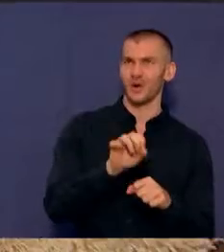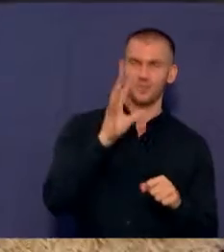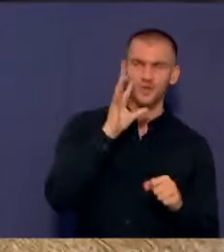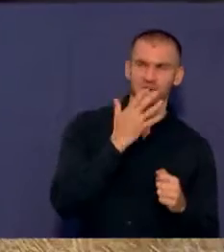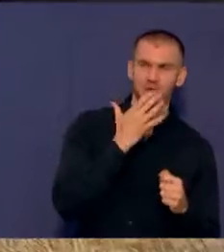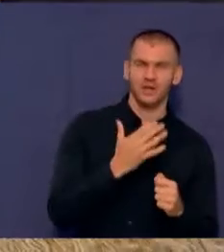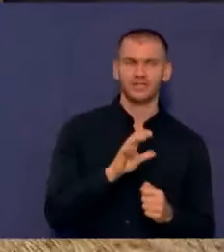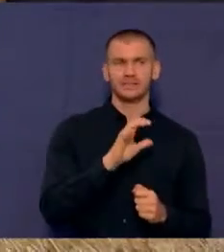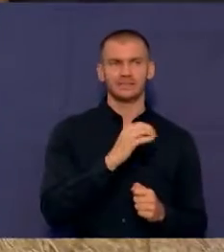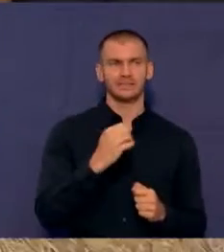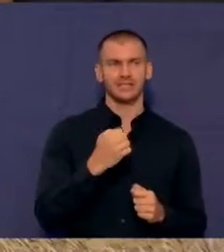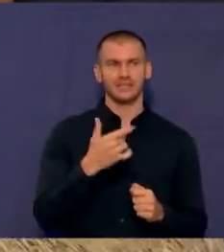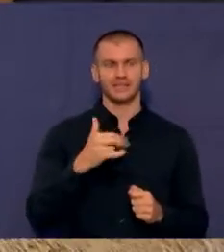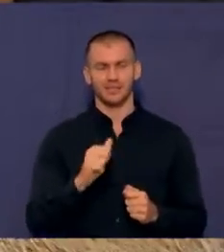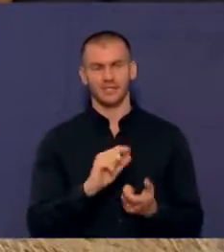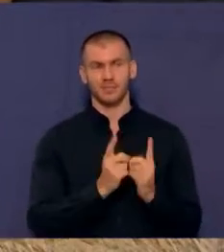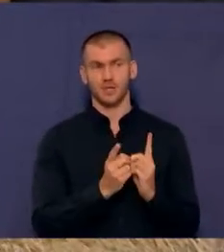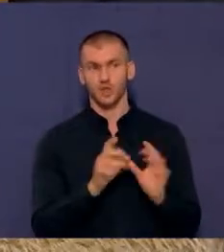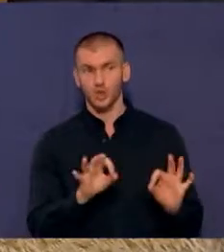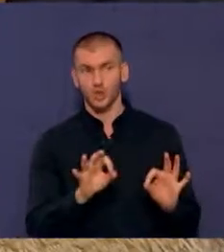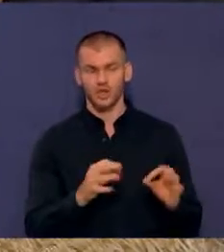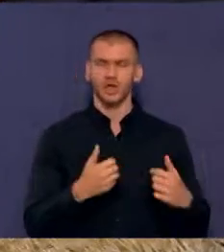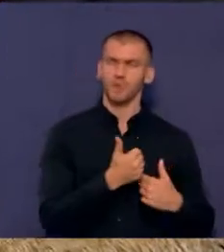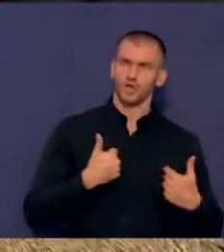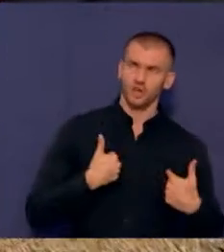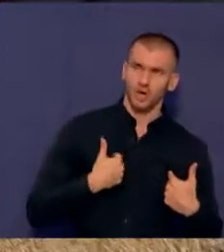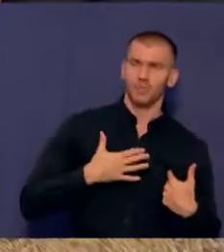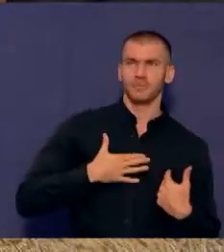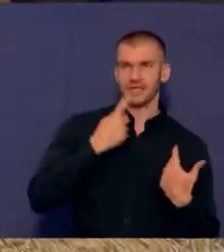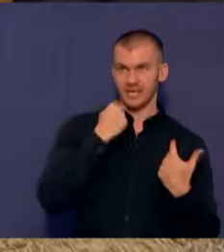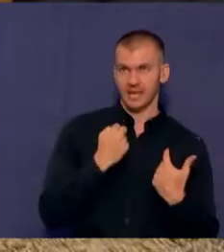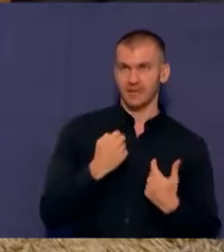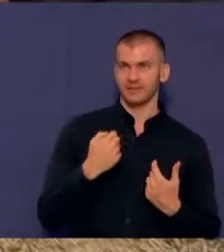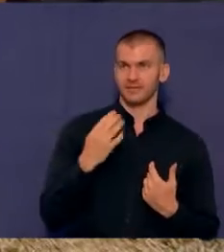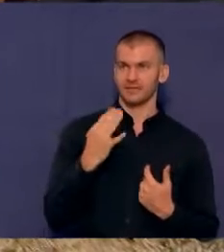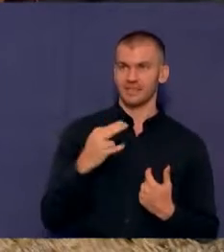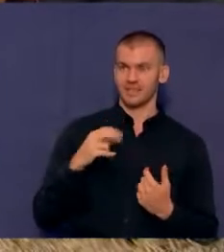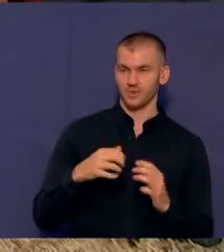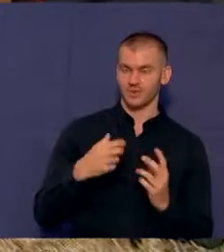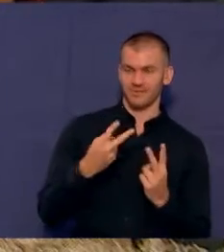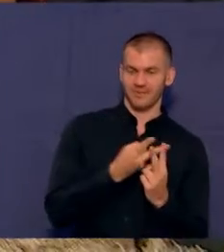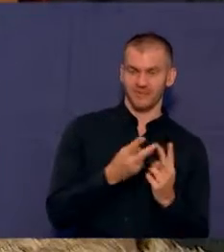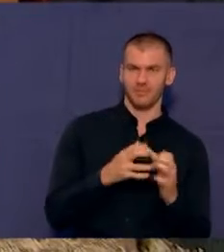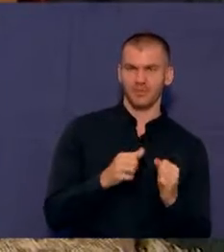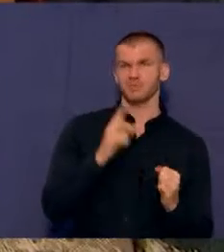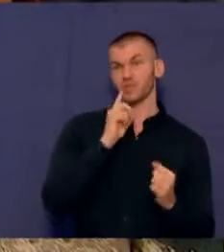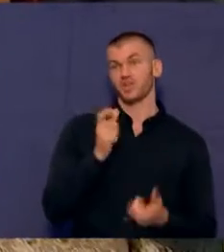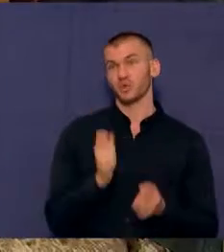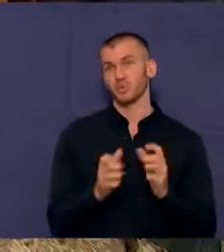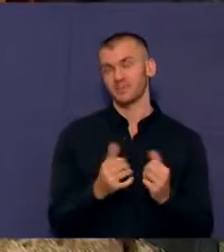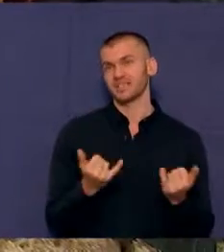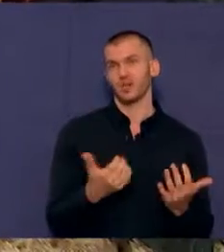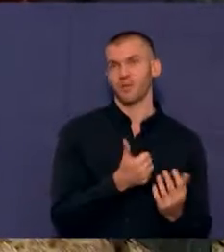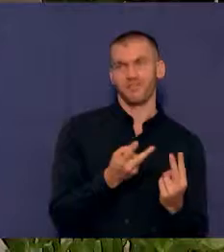har du för sättning? Det blir bara jag och min kille, Dino idag. Men vi brukar ha med oss strömmar också. Okay. Kör lite mer chill idag.